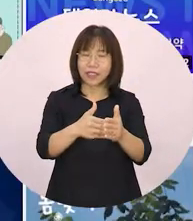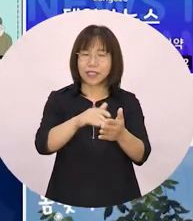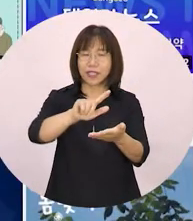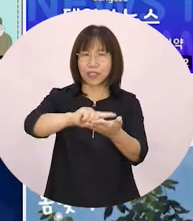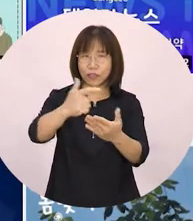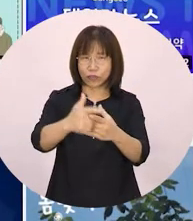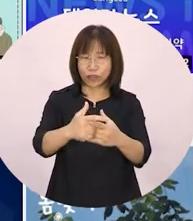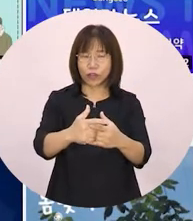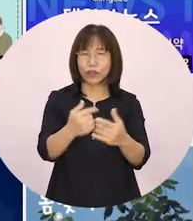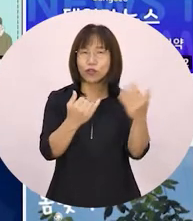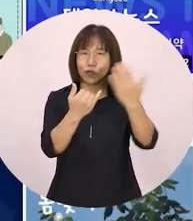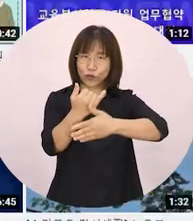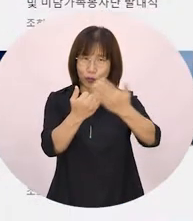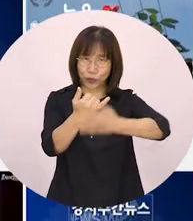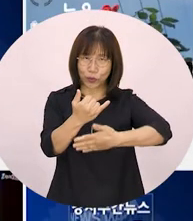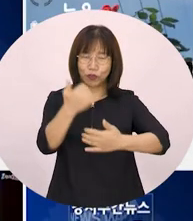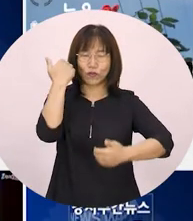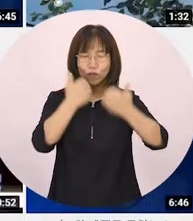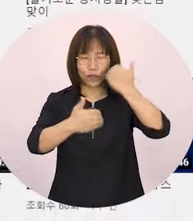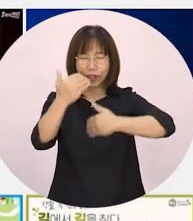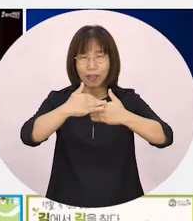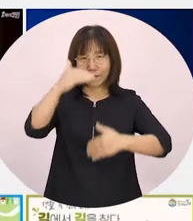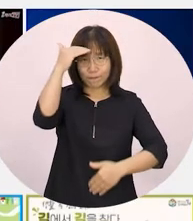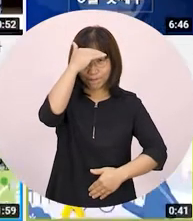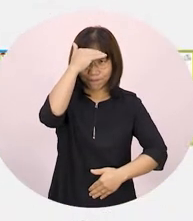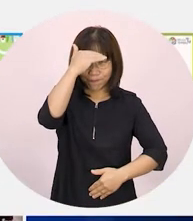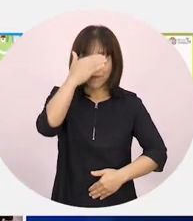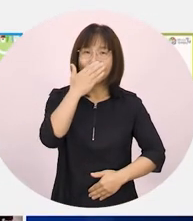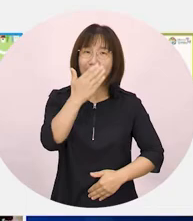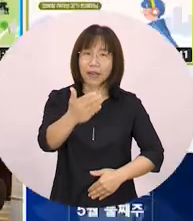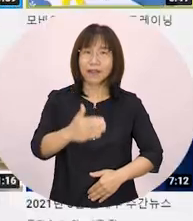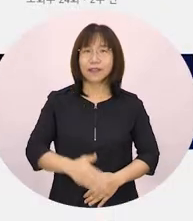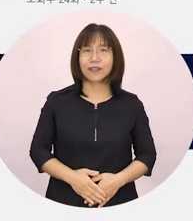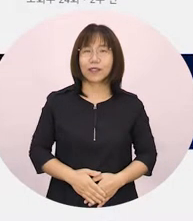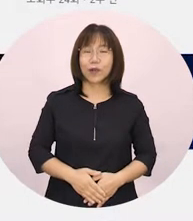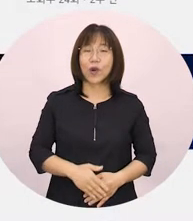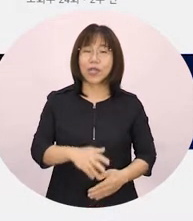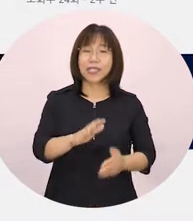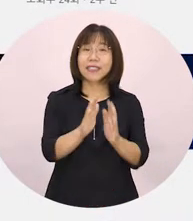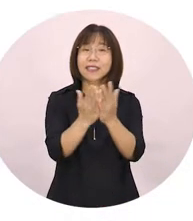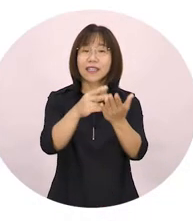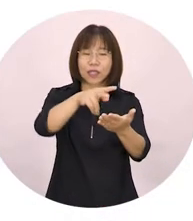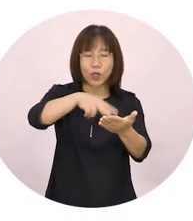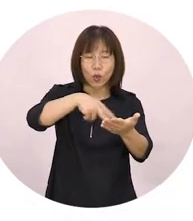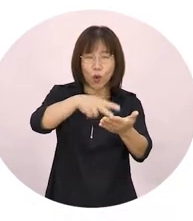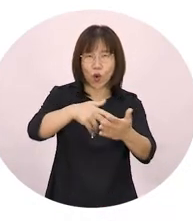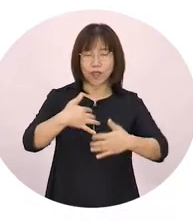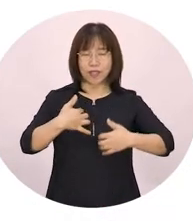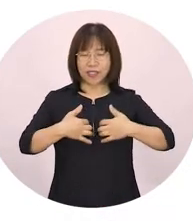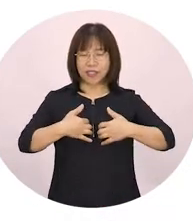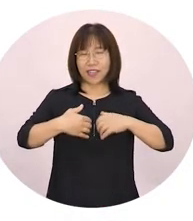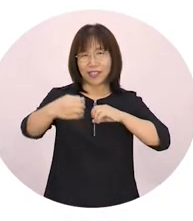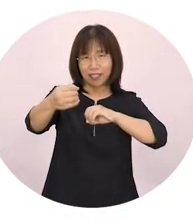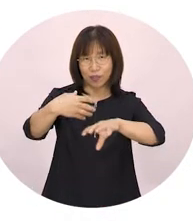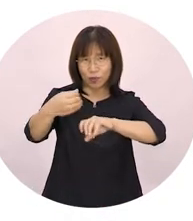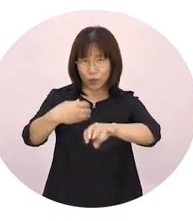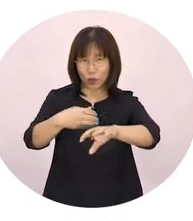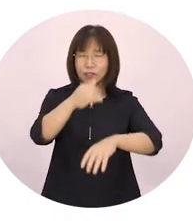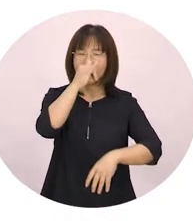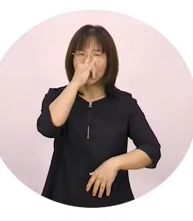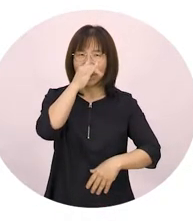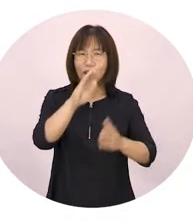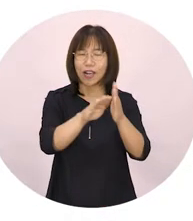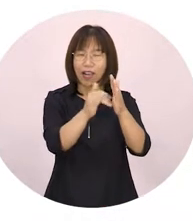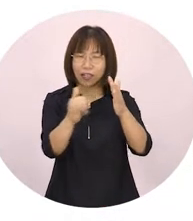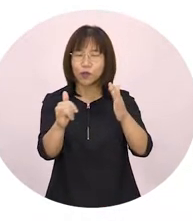6시까지 강서구청 유튜브 채널을 통해 누구나 시청할 수 있습니다. 또 독서와 퀴즈를 동시에 즐길 수 있는